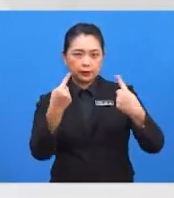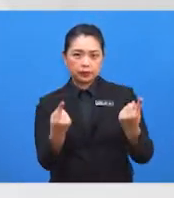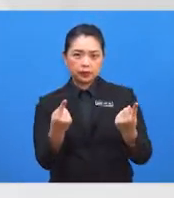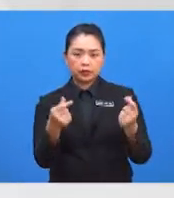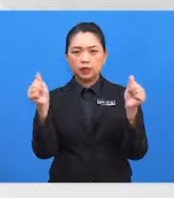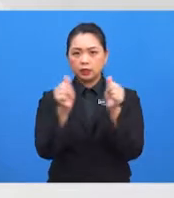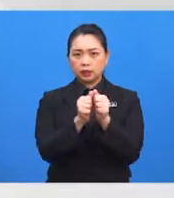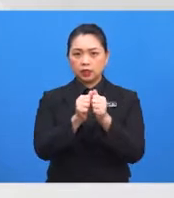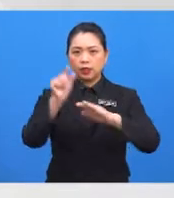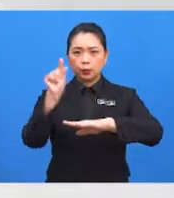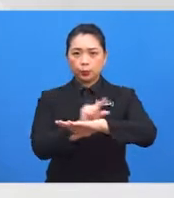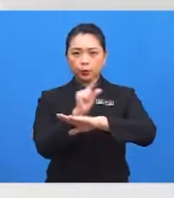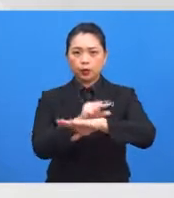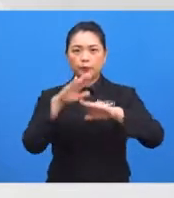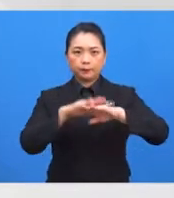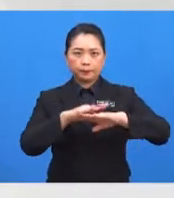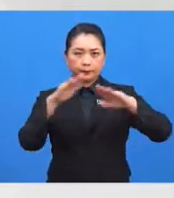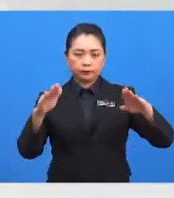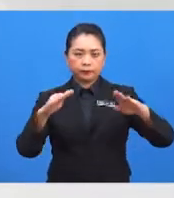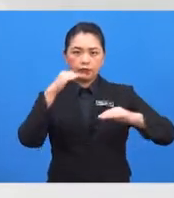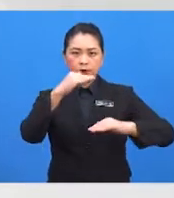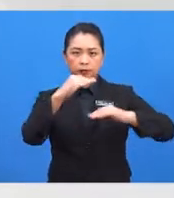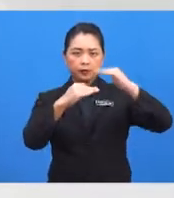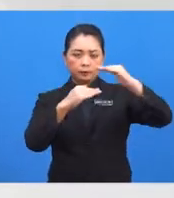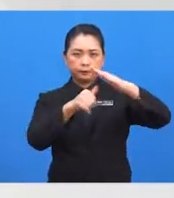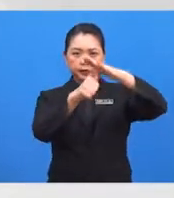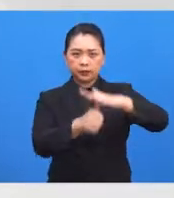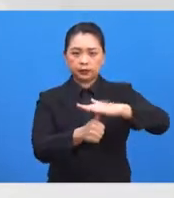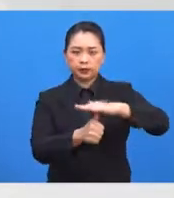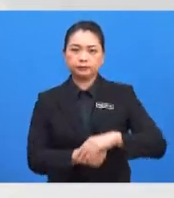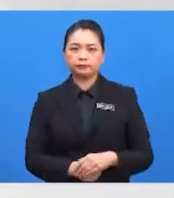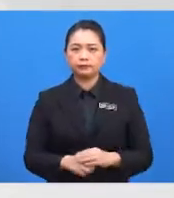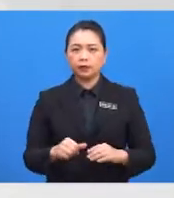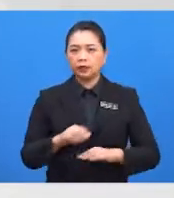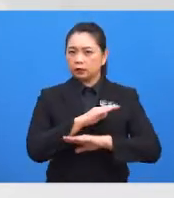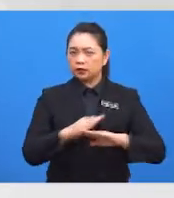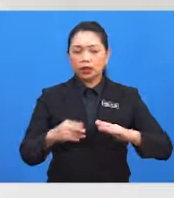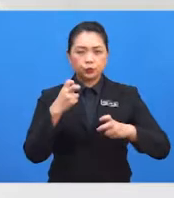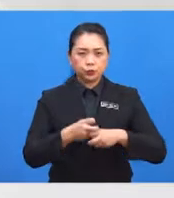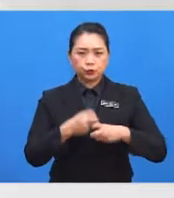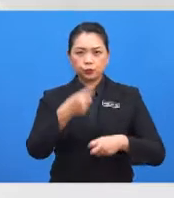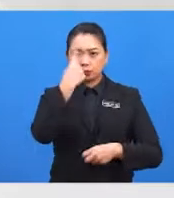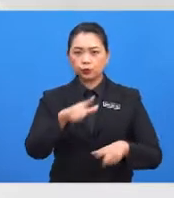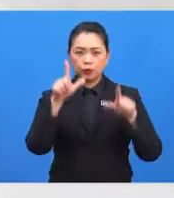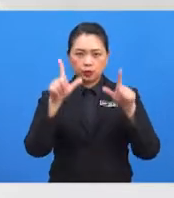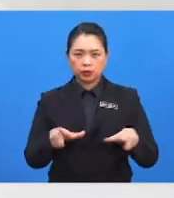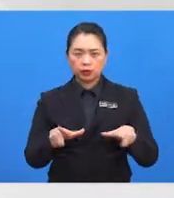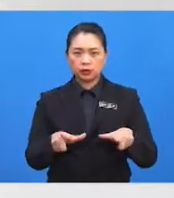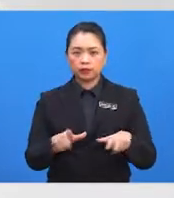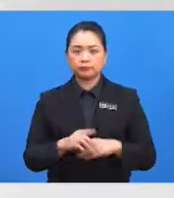seterusnya dengan menggunakan perbezaan tahap penekanan. Tak sukar untuk menetapkan